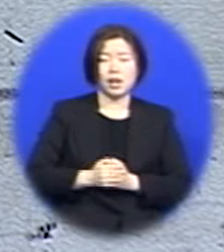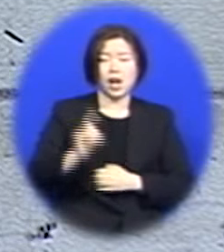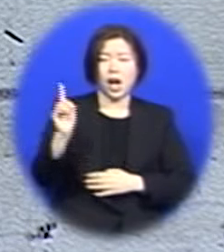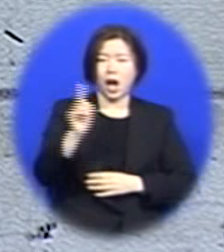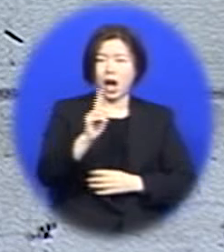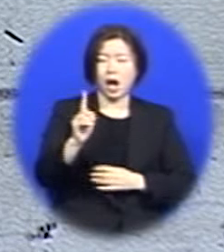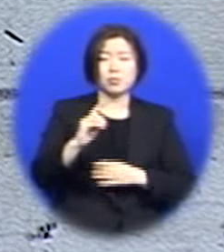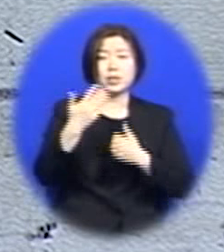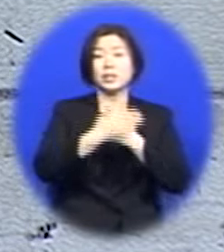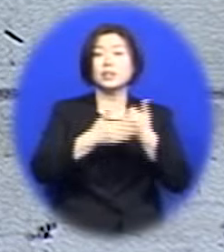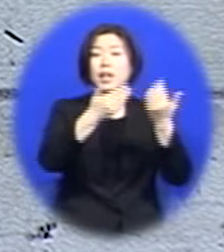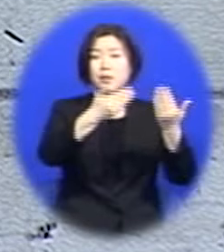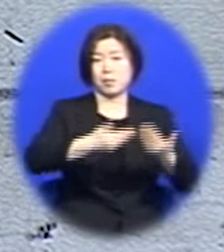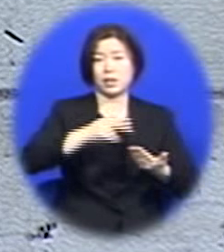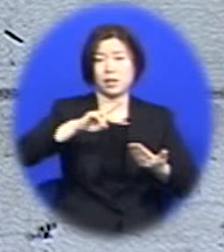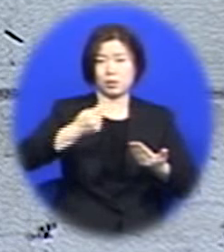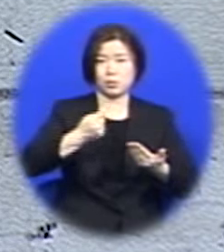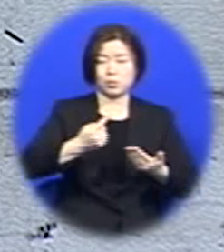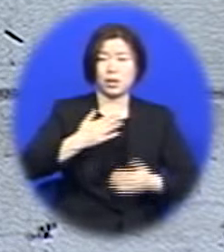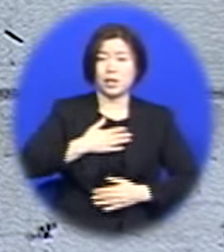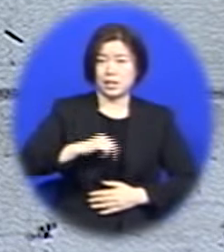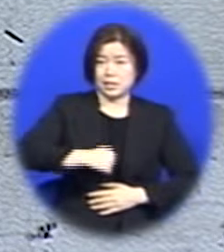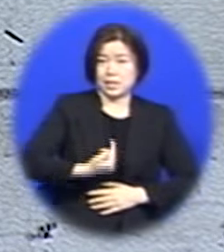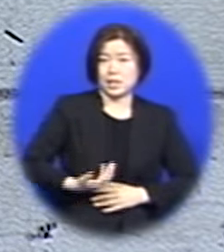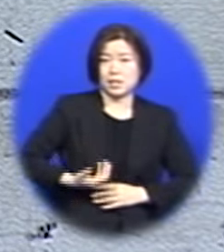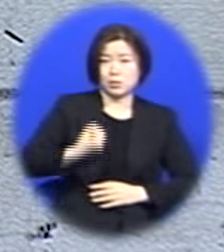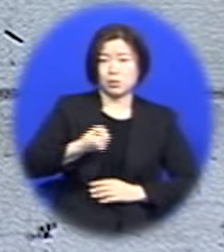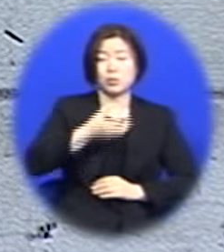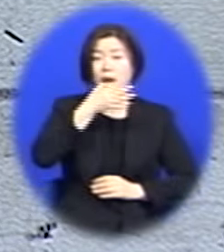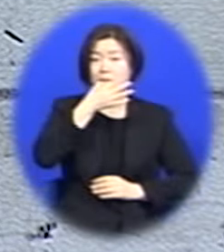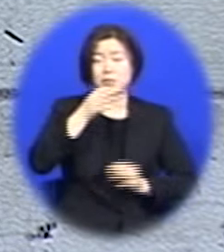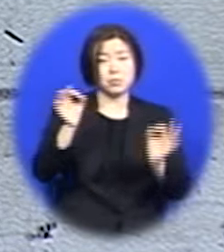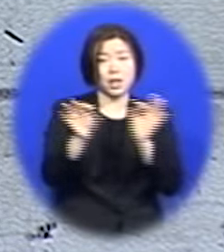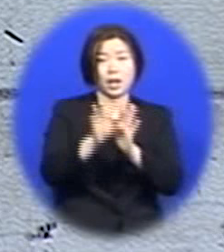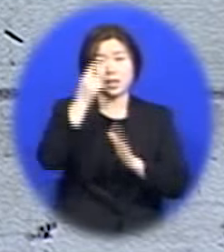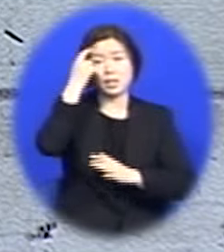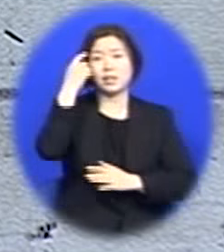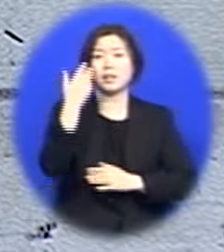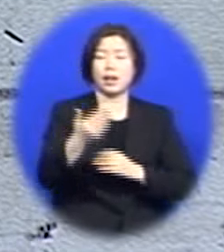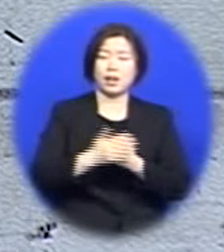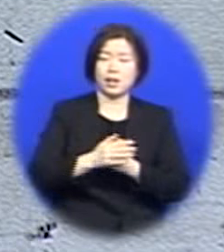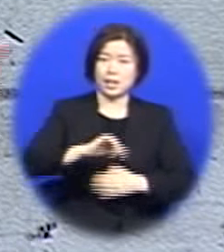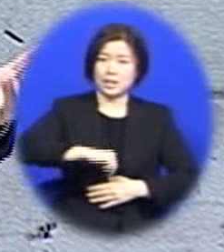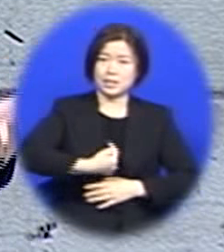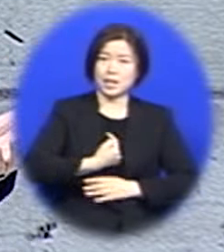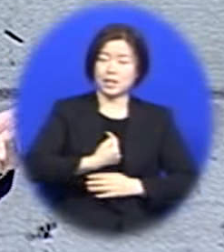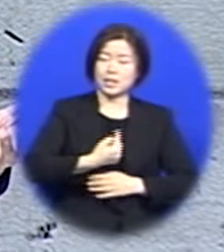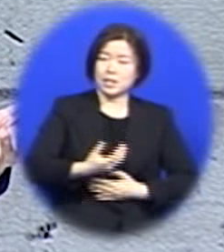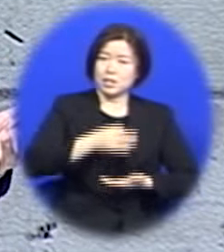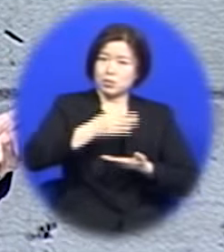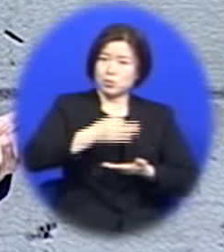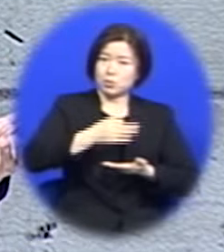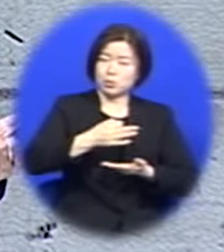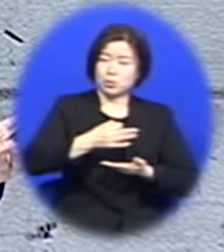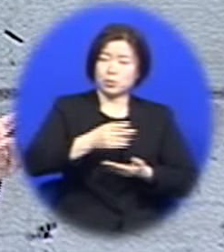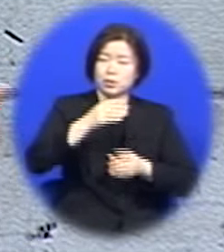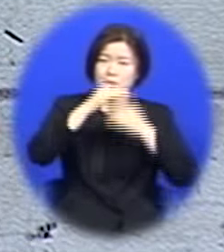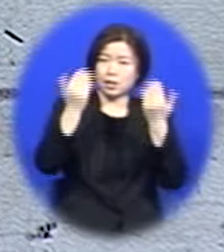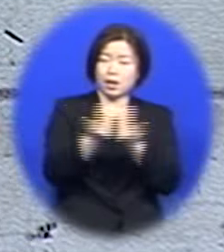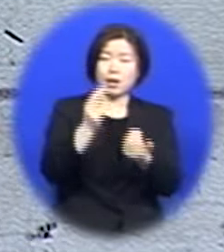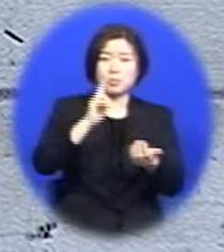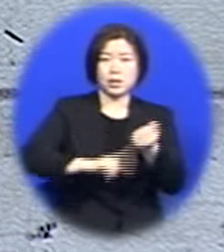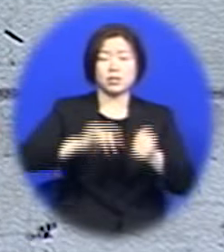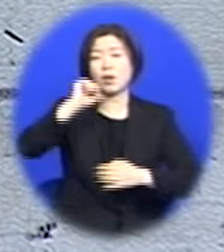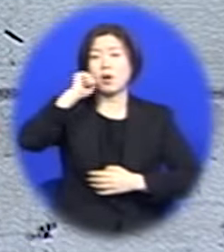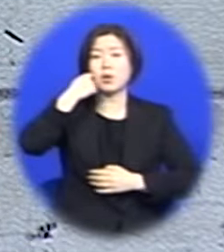아무리 은혜를 받아도 소유 욕심이 없어질까? 자기 소유와 재산을 다 팔아서